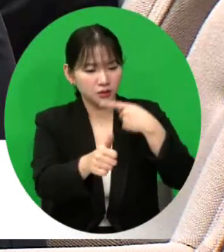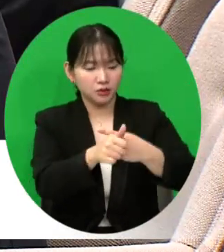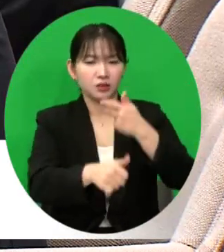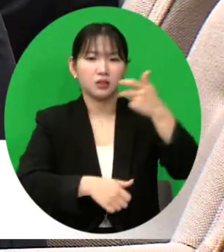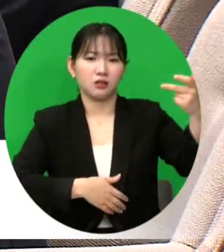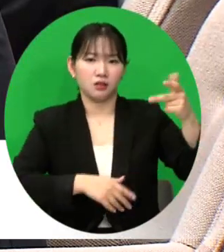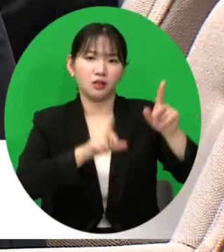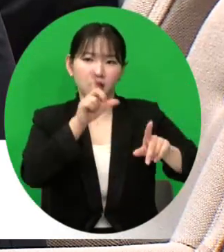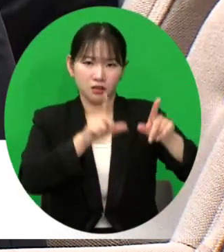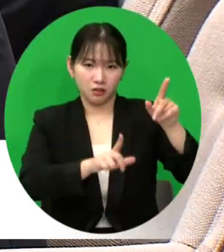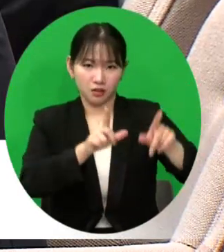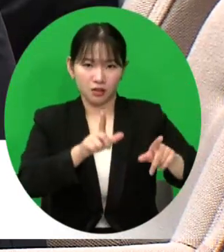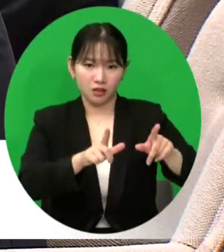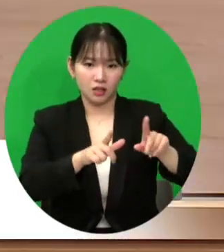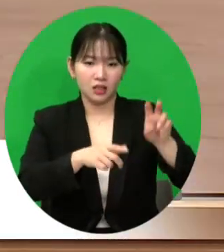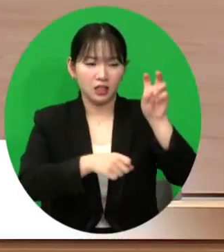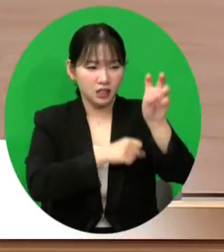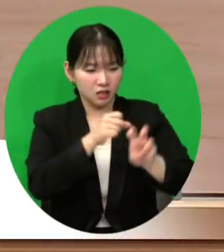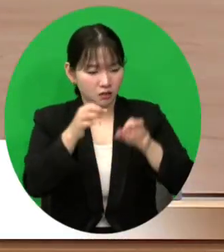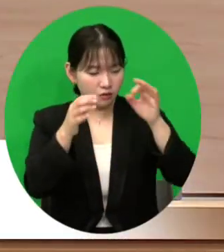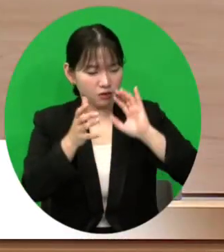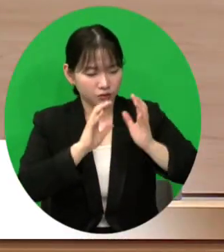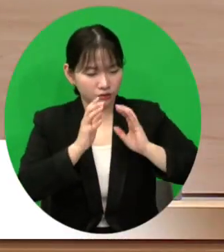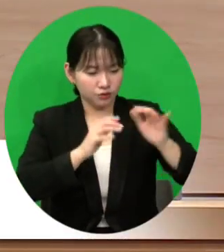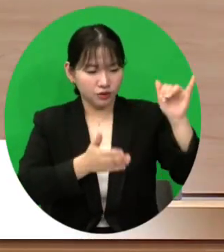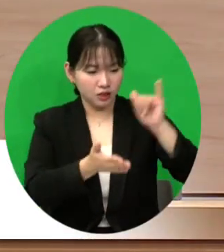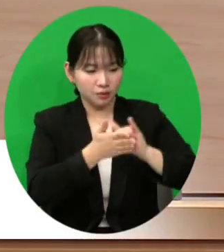높은 실정이라며 20여 년간 논의한